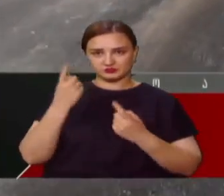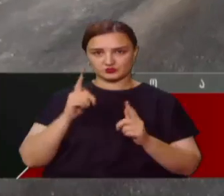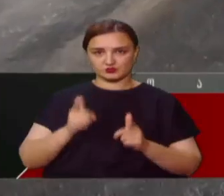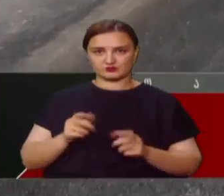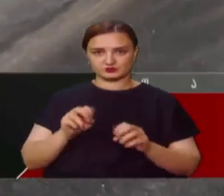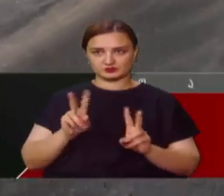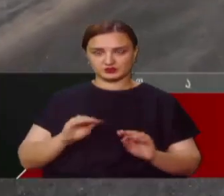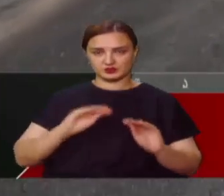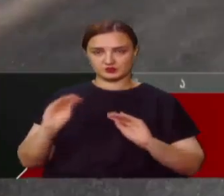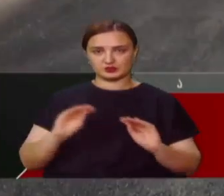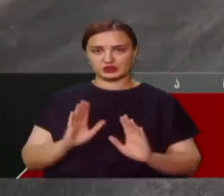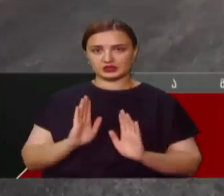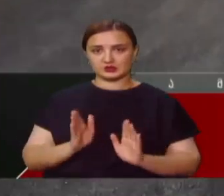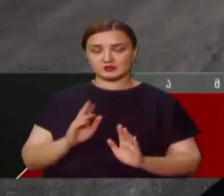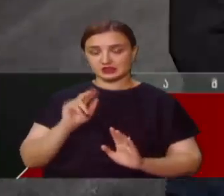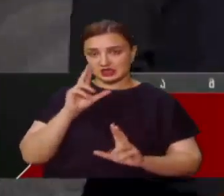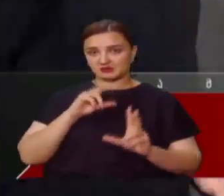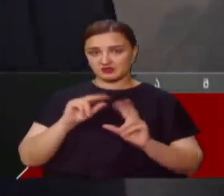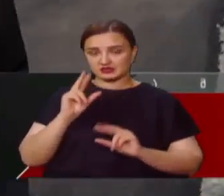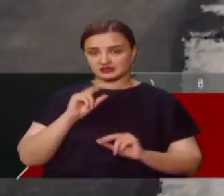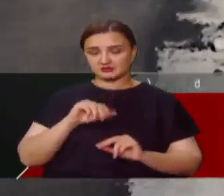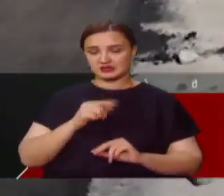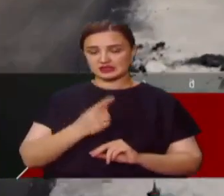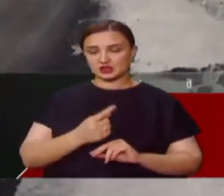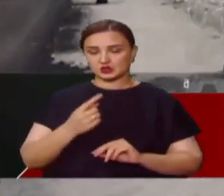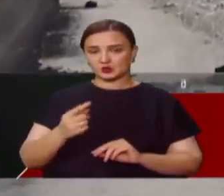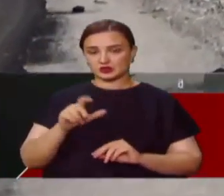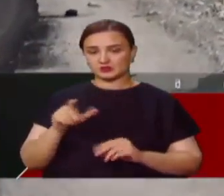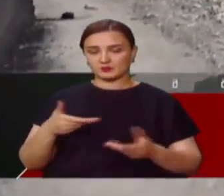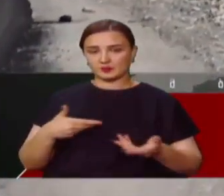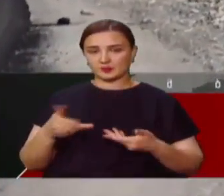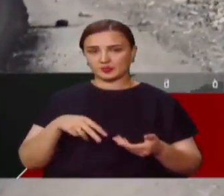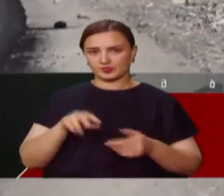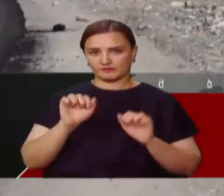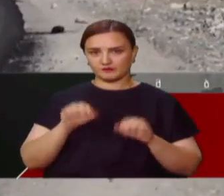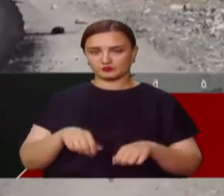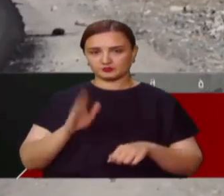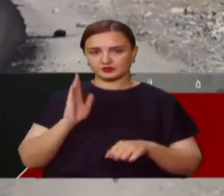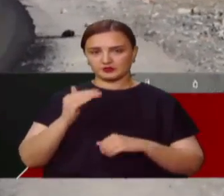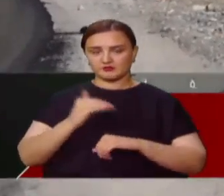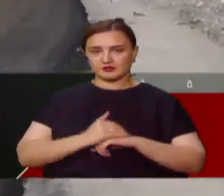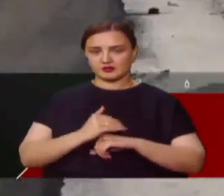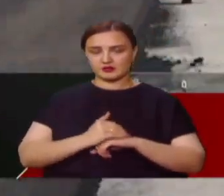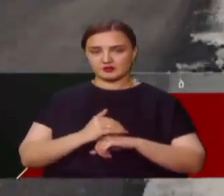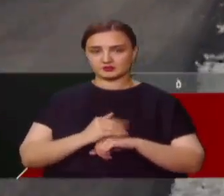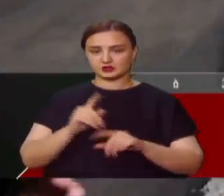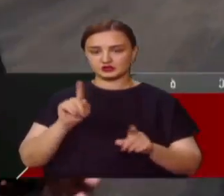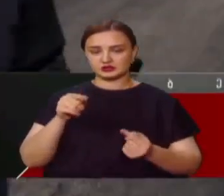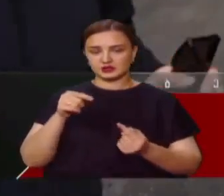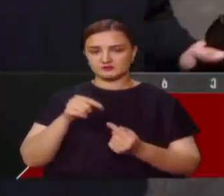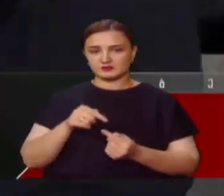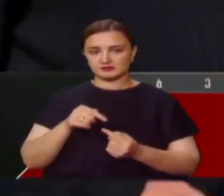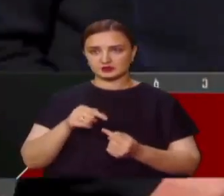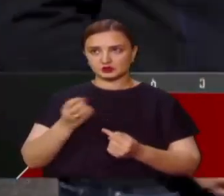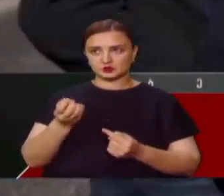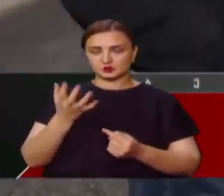და გათვალისწინება, რითაც თვითოულ გამრავლებას ექნება იმის საშუალება, თუნდაც ღამითაც შესაბამისი